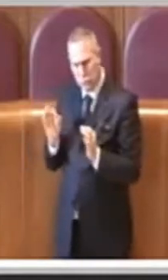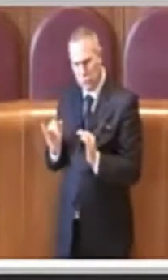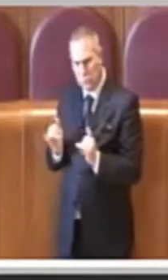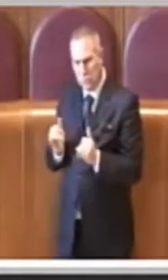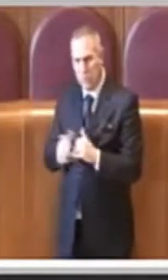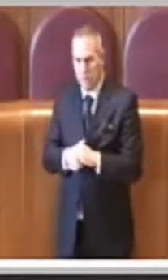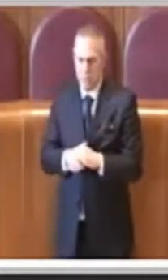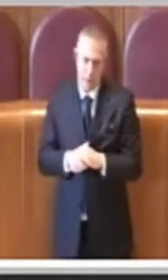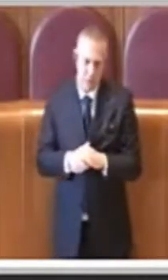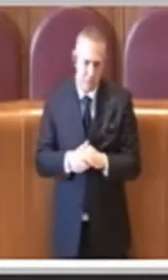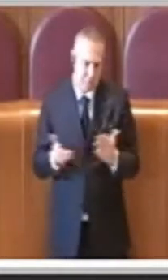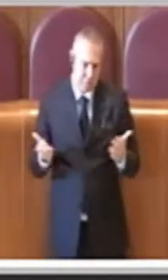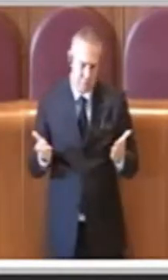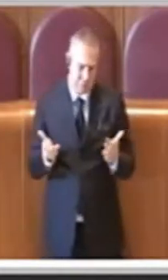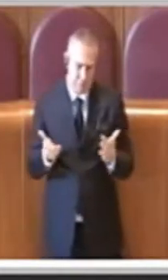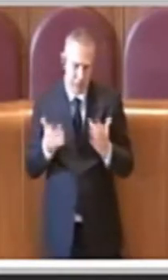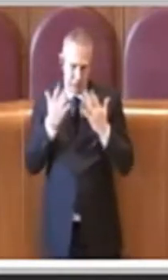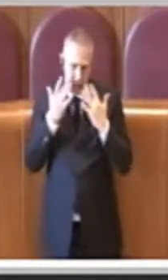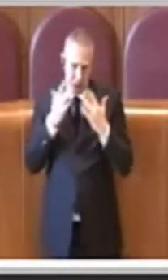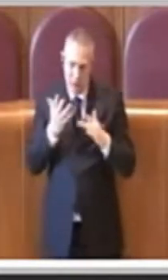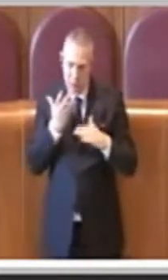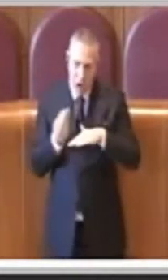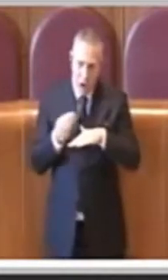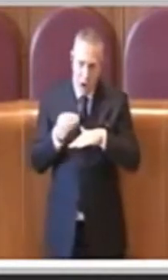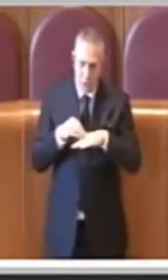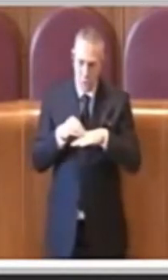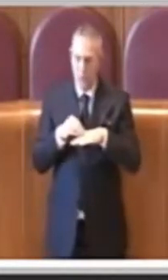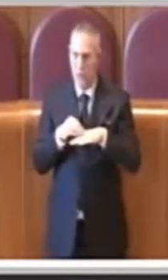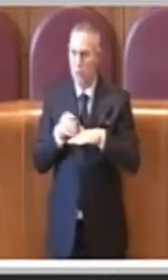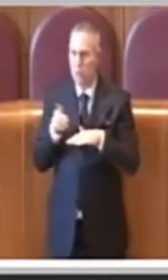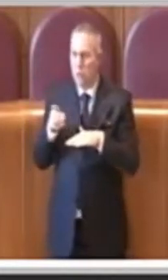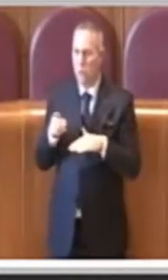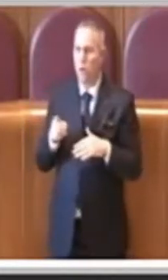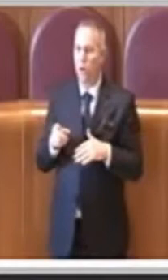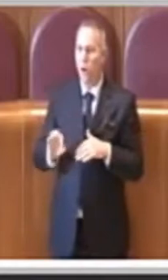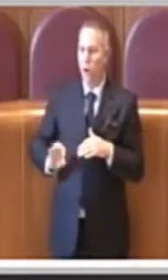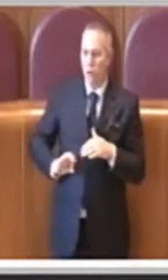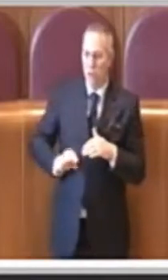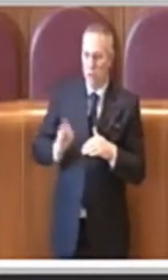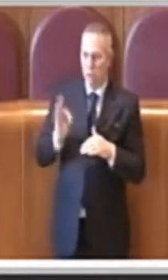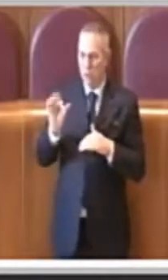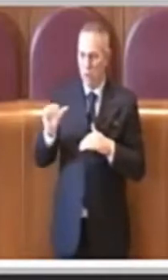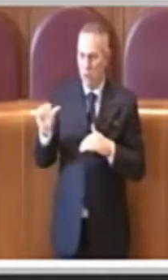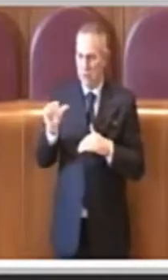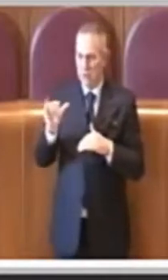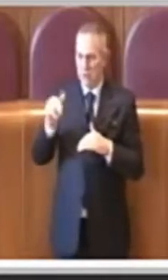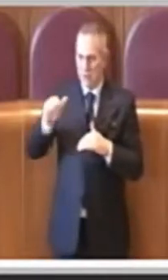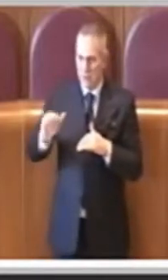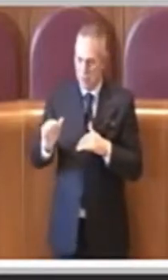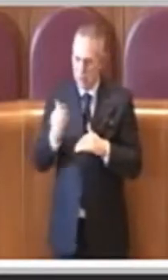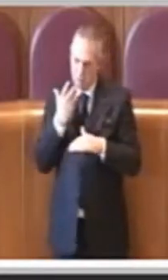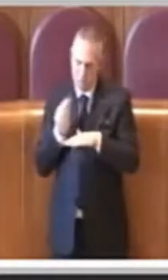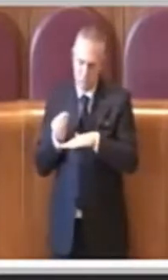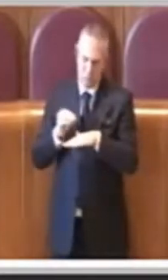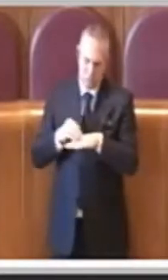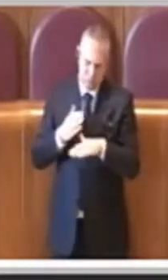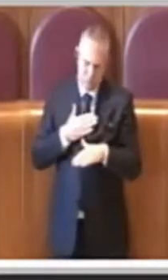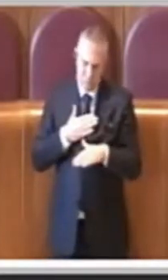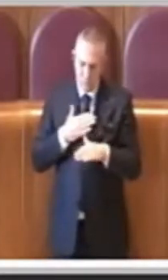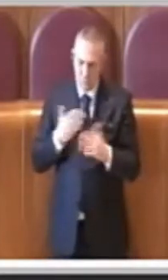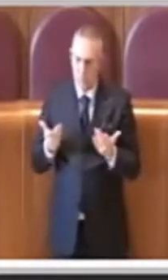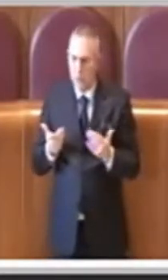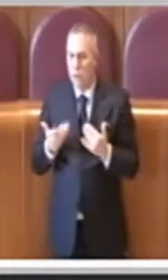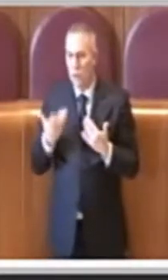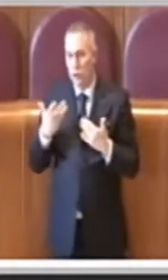Sì, semplicemente per aggiungere a quanto diceva l'onorevole Fassina, che come è stato